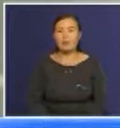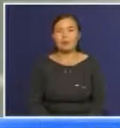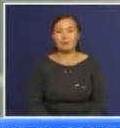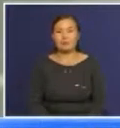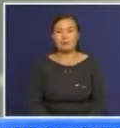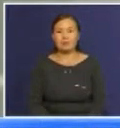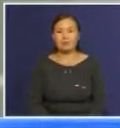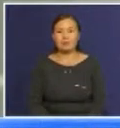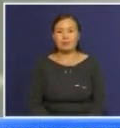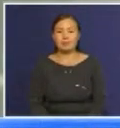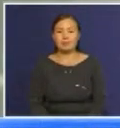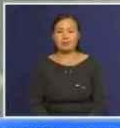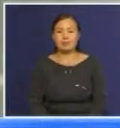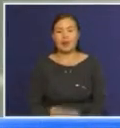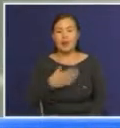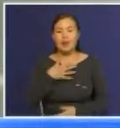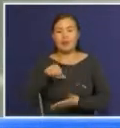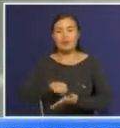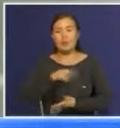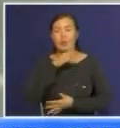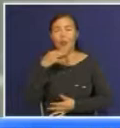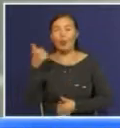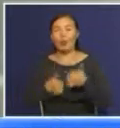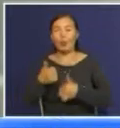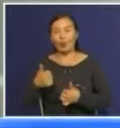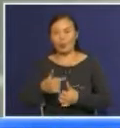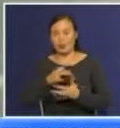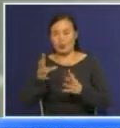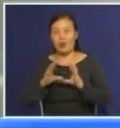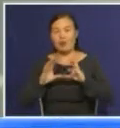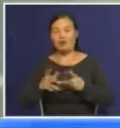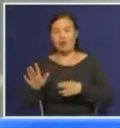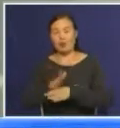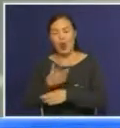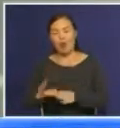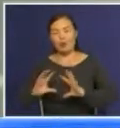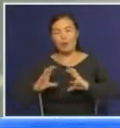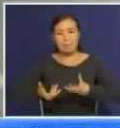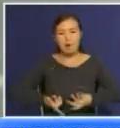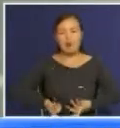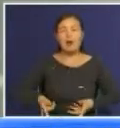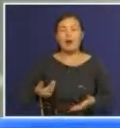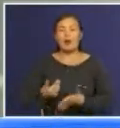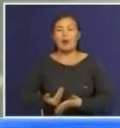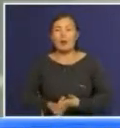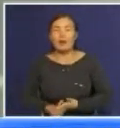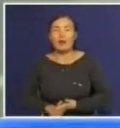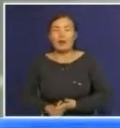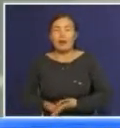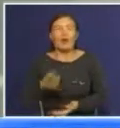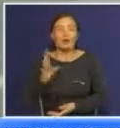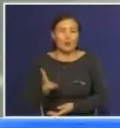Мы выигрывали много турниров, чемпионат Казахстана, международные турниры. Мы выиграли,